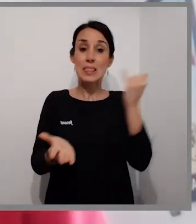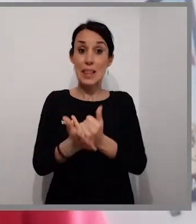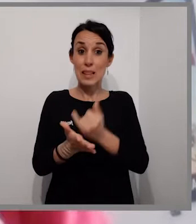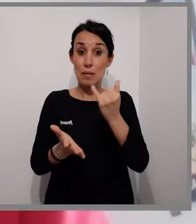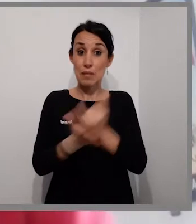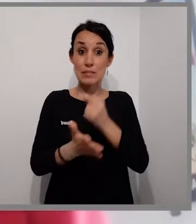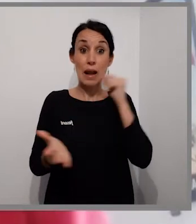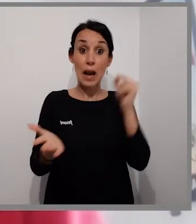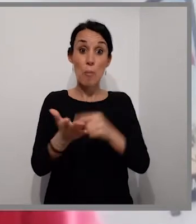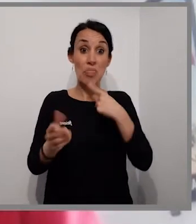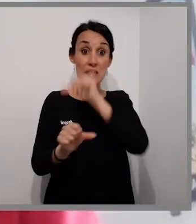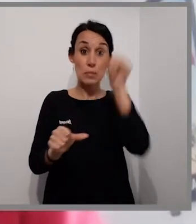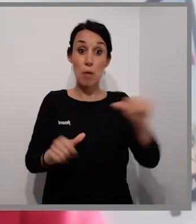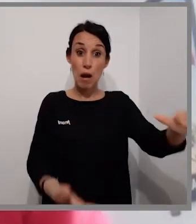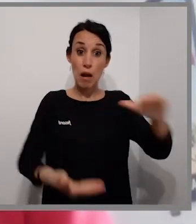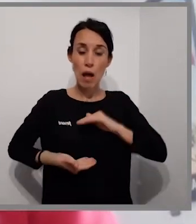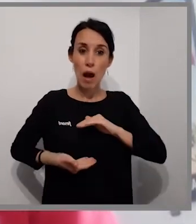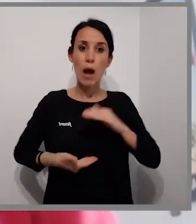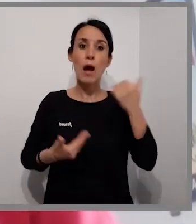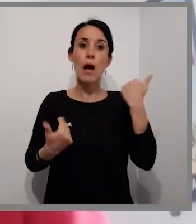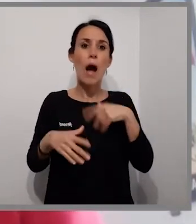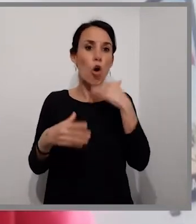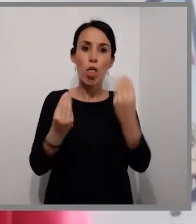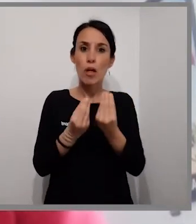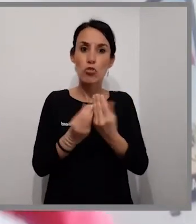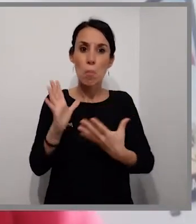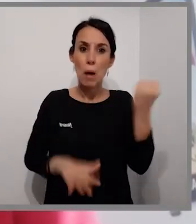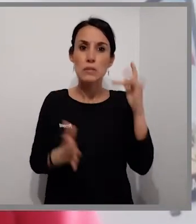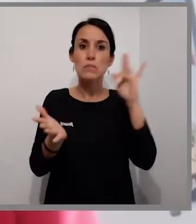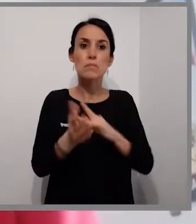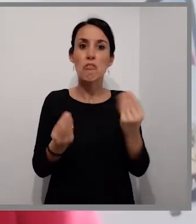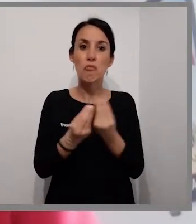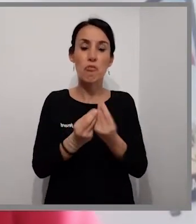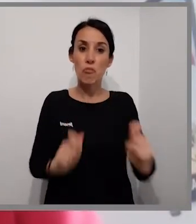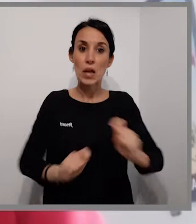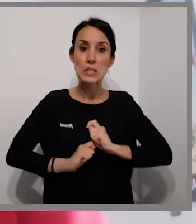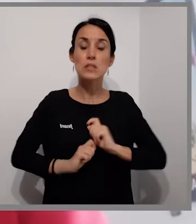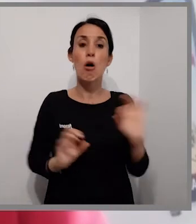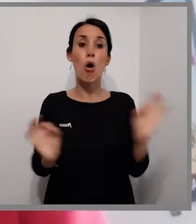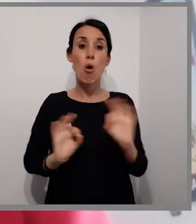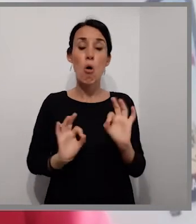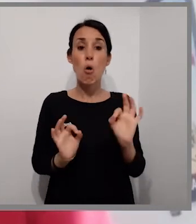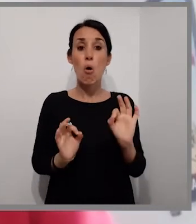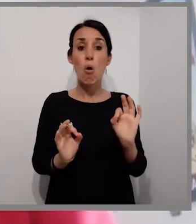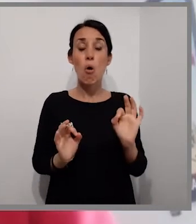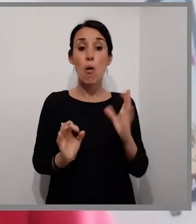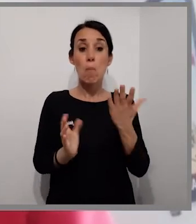han anunciat que arribarà la setmana que ve. No sé si té alguna dada més, si ja sap quan arribaran, quantes ens arribaran, o fins i tot si